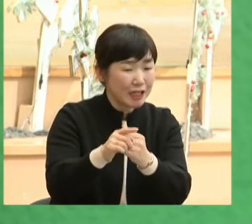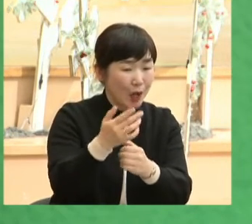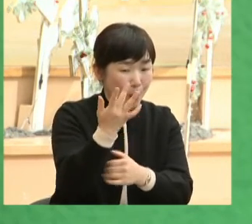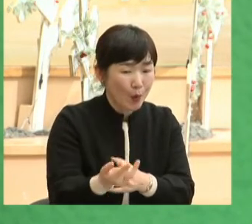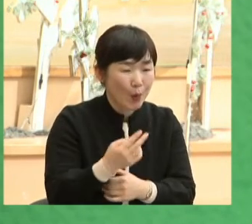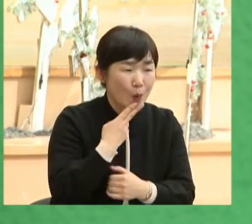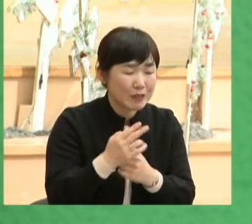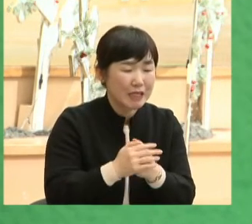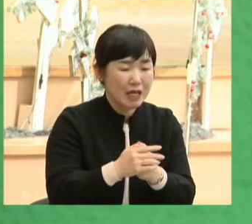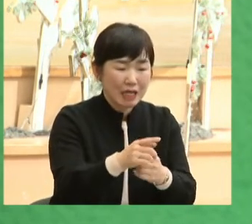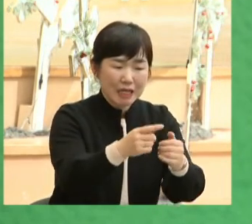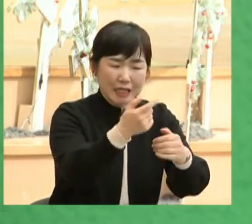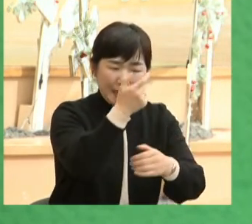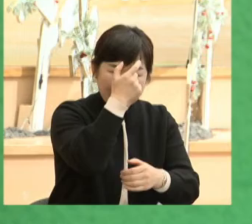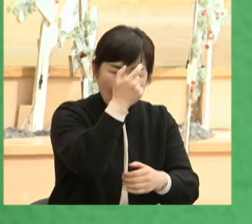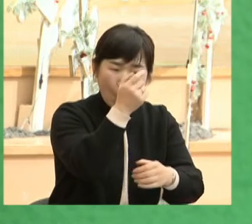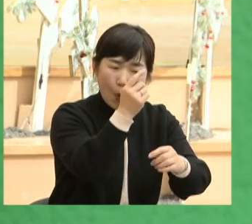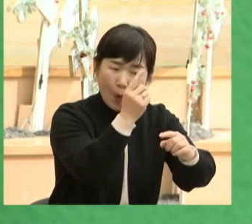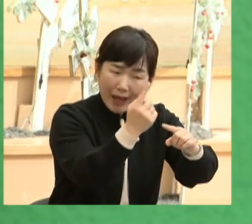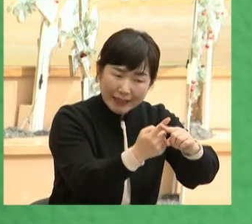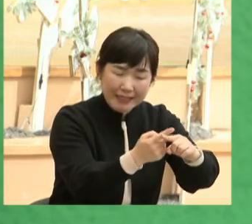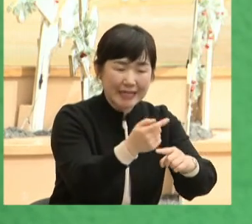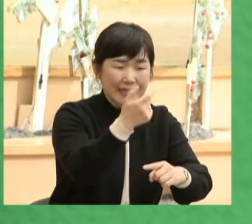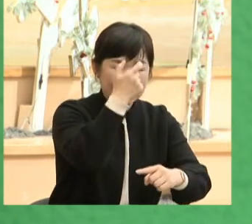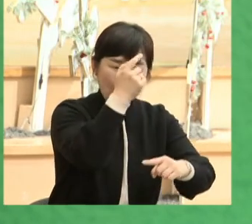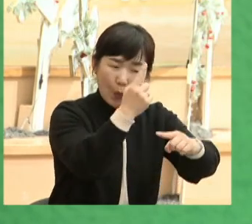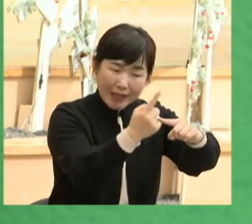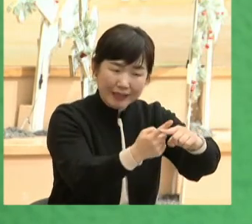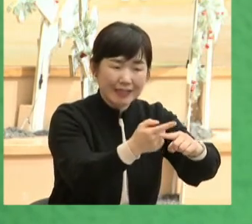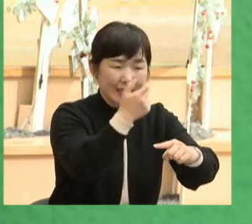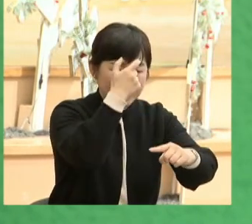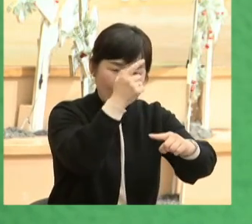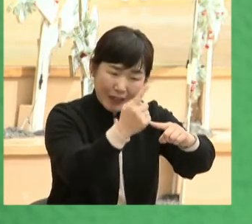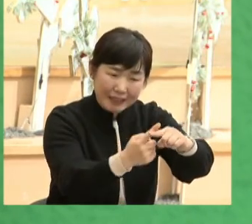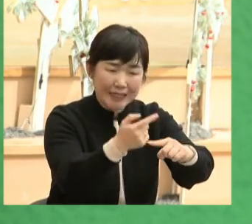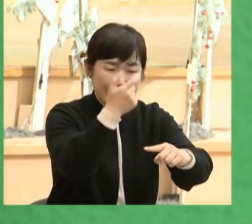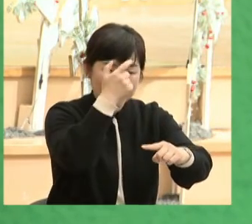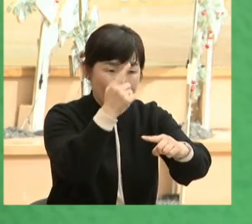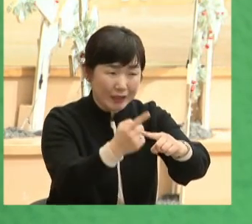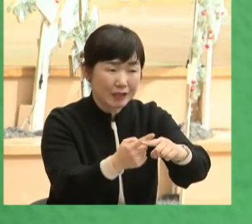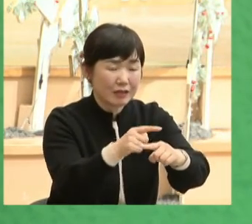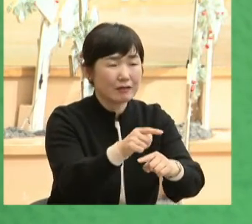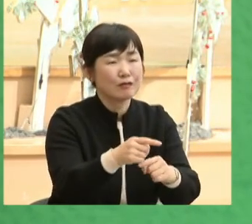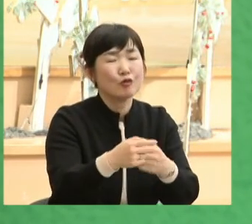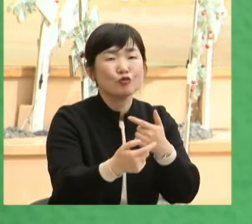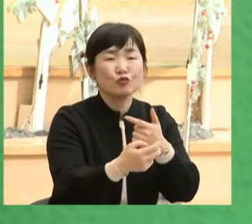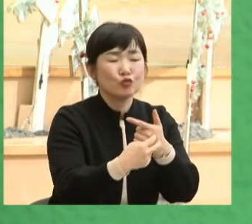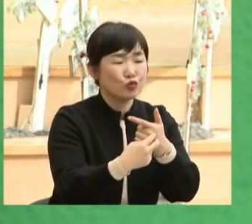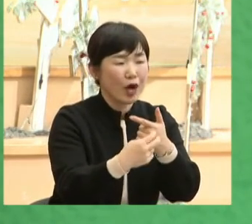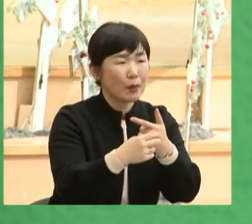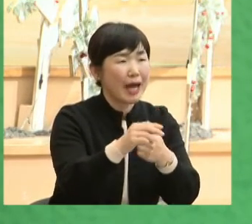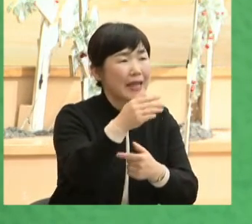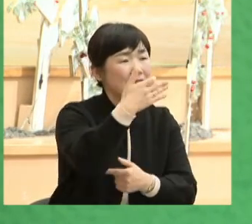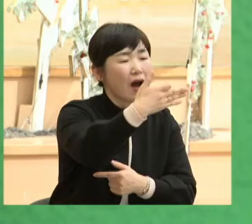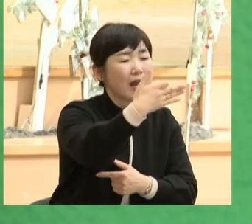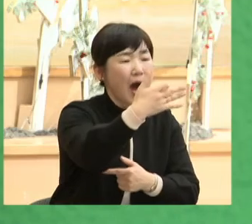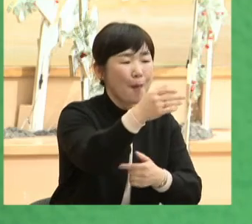시도하던이라는 단어를 복음손 누가복음 사도행전의